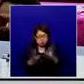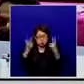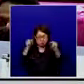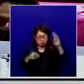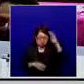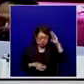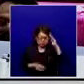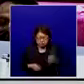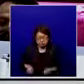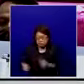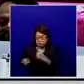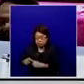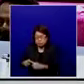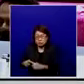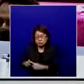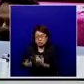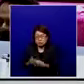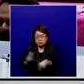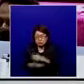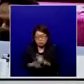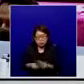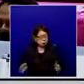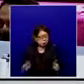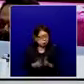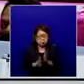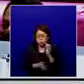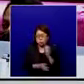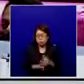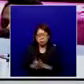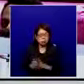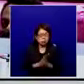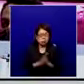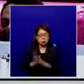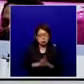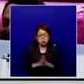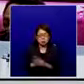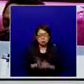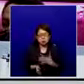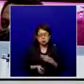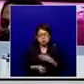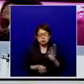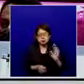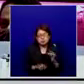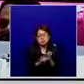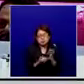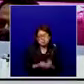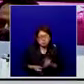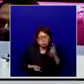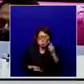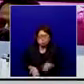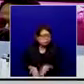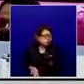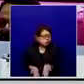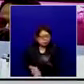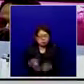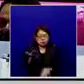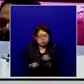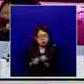สมคิดมันเลยโอ้โหสะใจเลยเห็นไหมครับทั้งรู้เห็นเป็นใจแล้วก็ทั้งถูกห